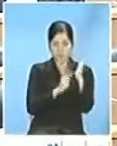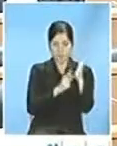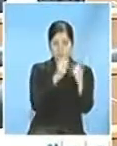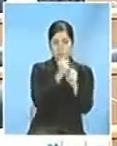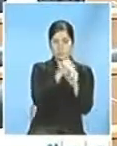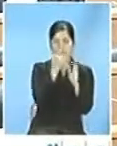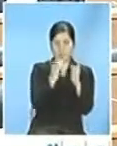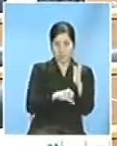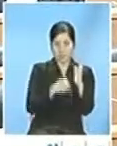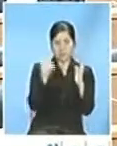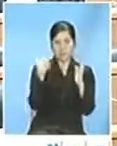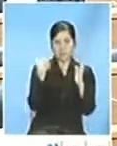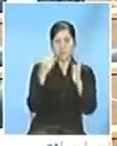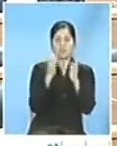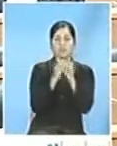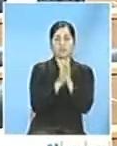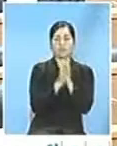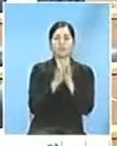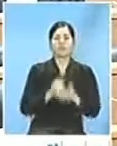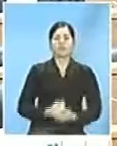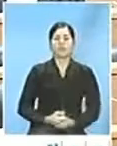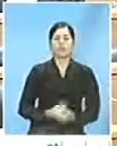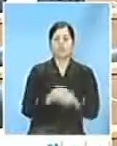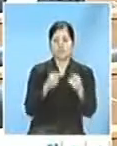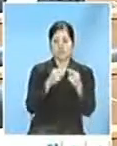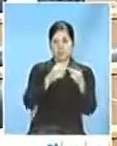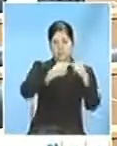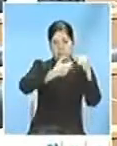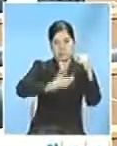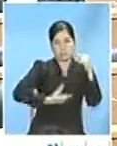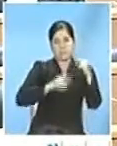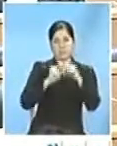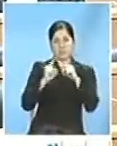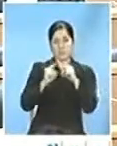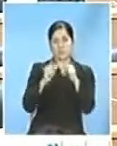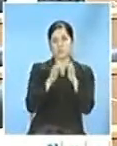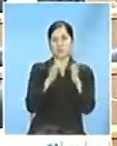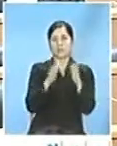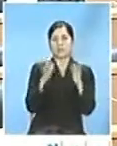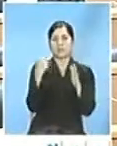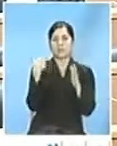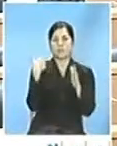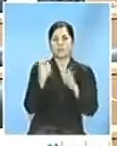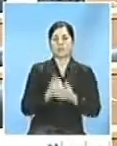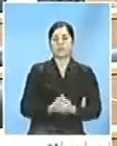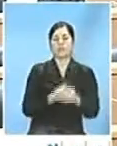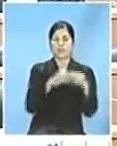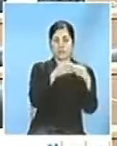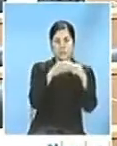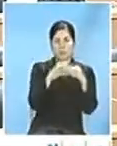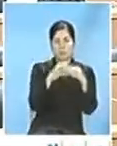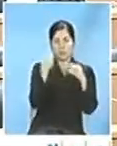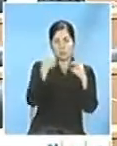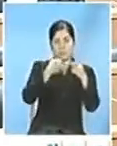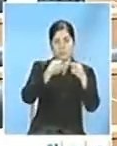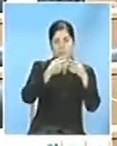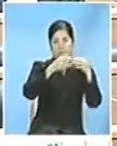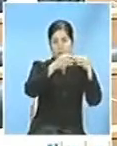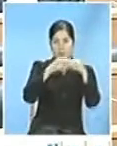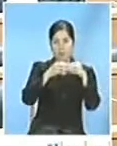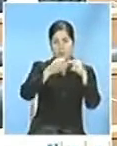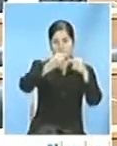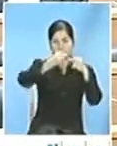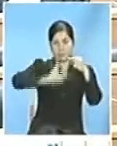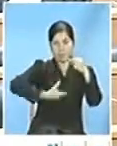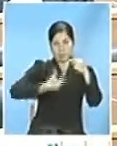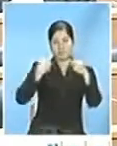รมไว้แล้วทั้งสิ้นหลายฉบับแบ่งเป็น3กลุ่มท่านประธานครับ